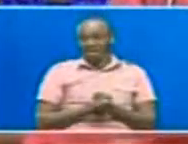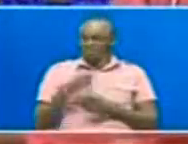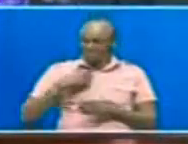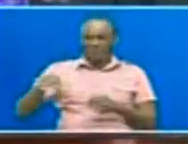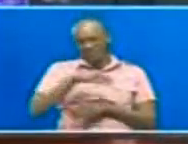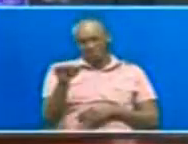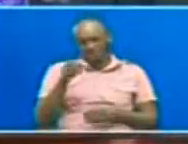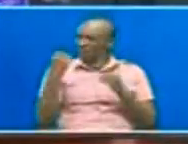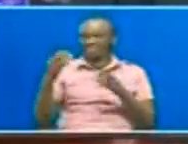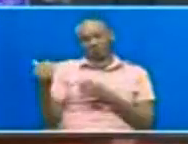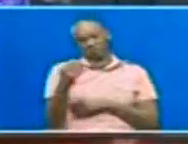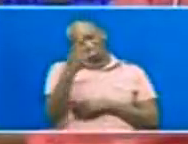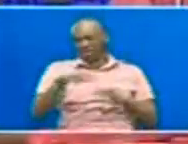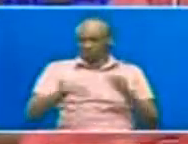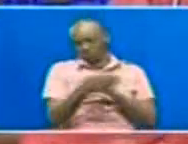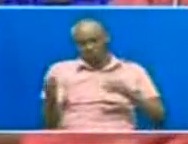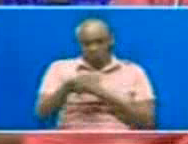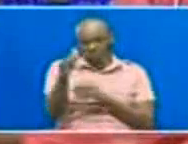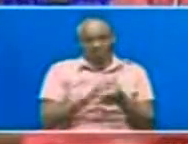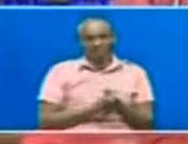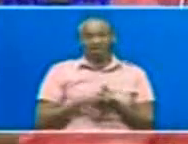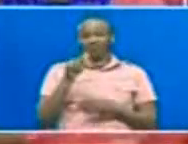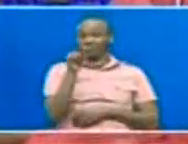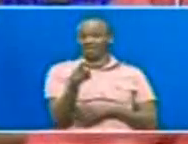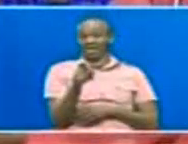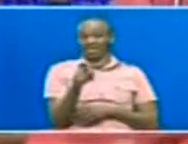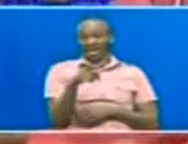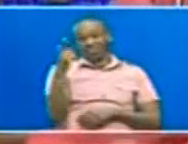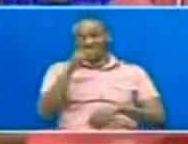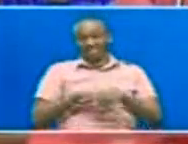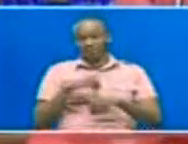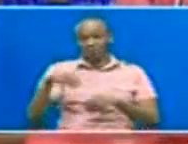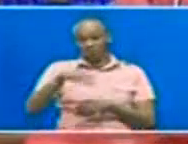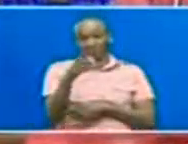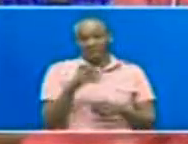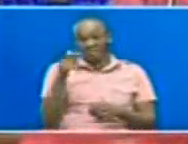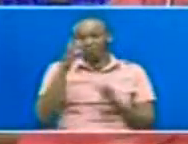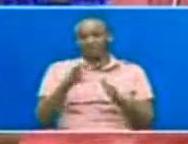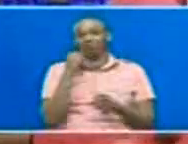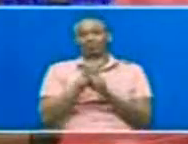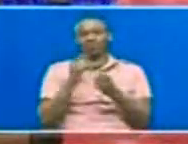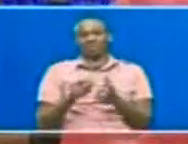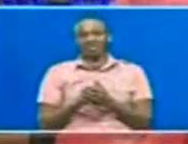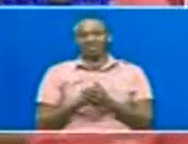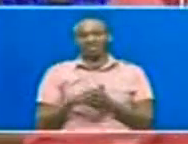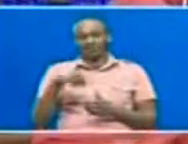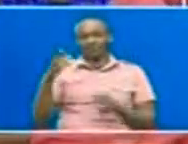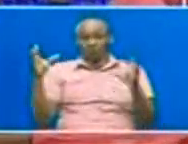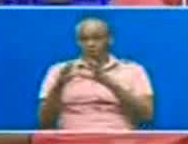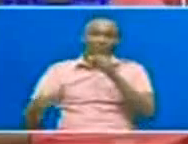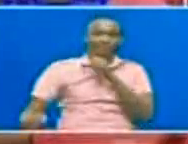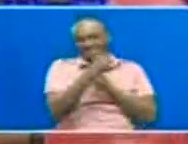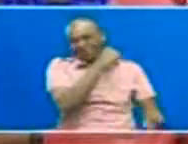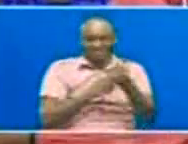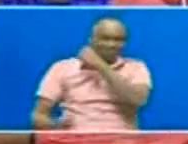nachenga watoto wengine sana. Alafu wengine, unajua sangini ukichenga wachezaji wengine, wanafanya group ya